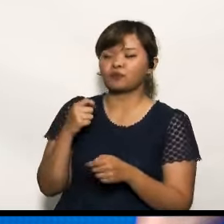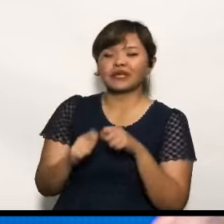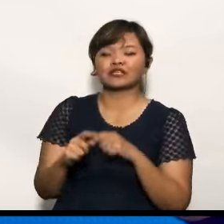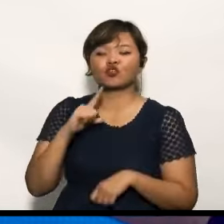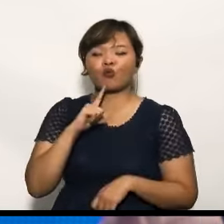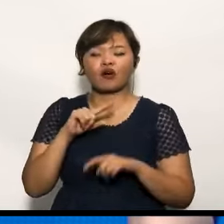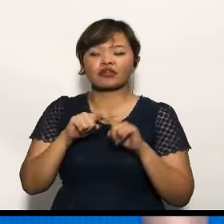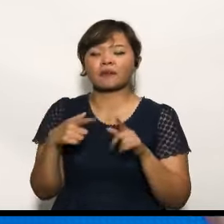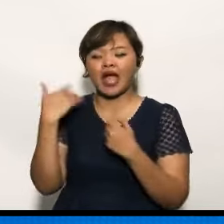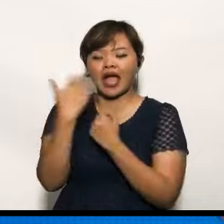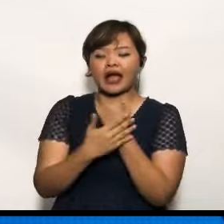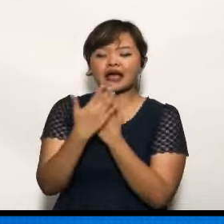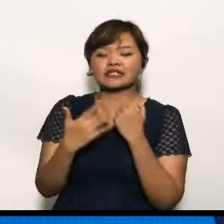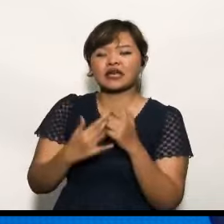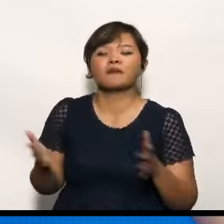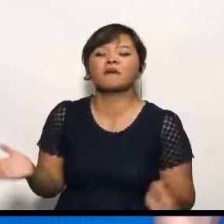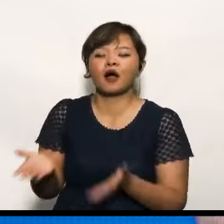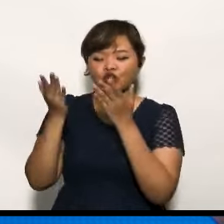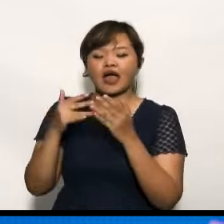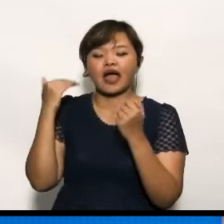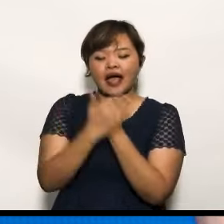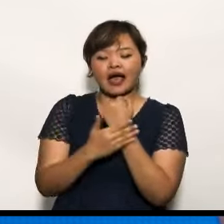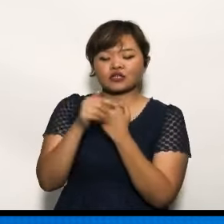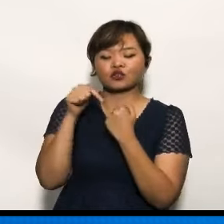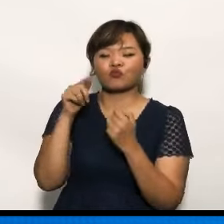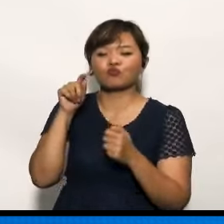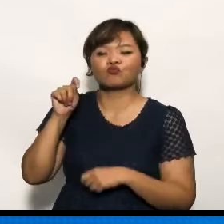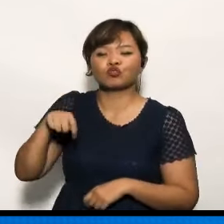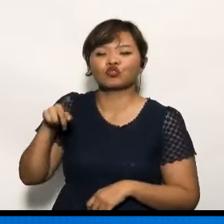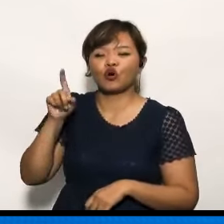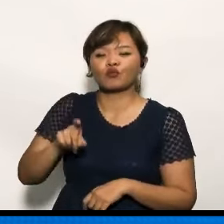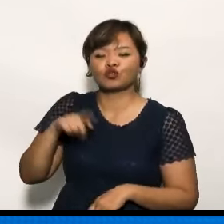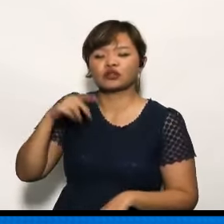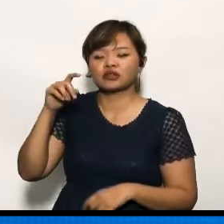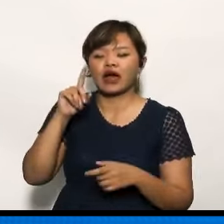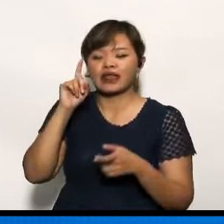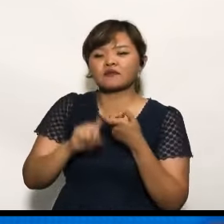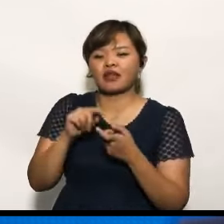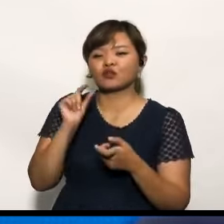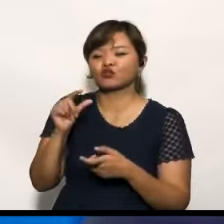tapi kasih membangun. Kasih itu butuh teman untuk dikasihi. Amin.